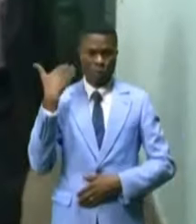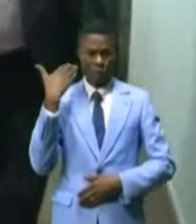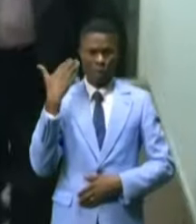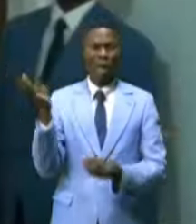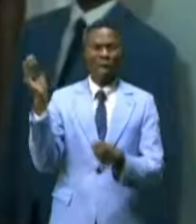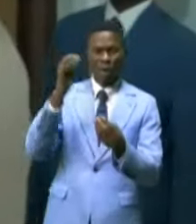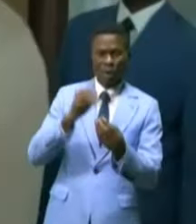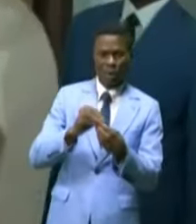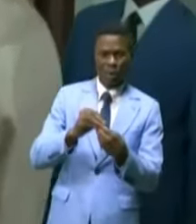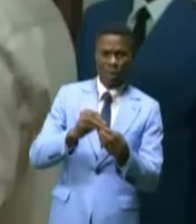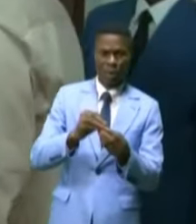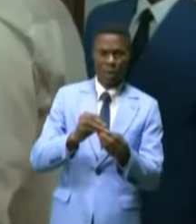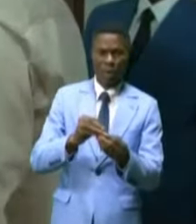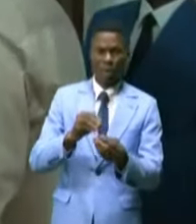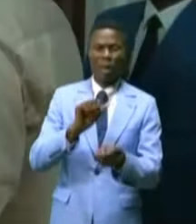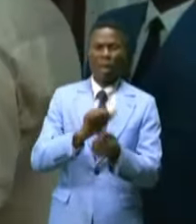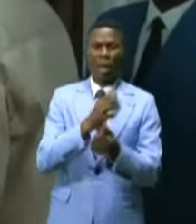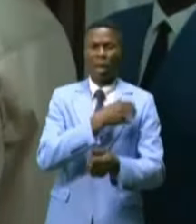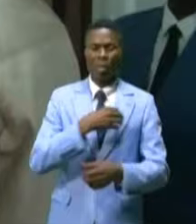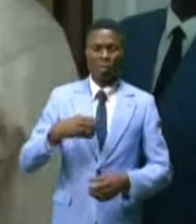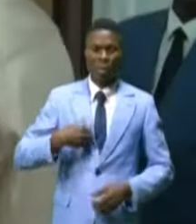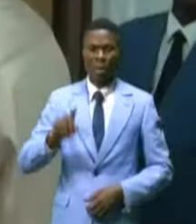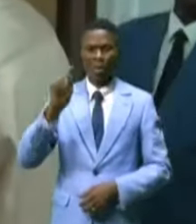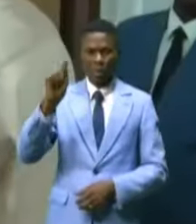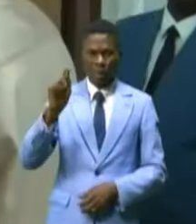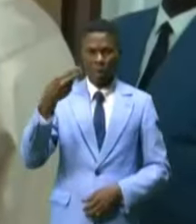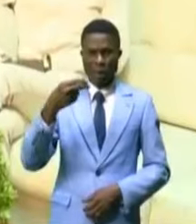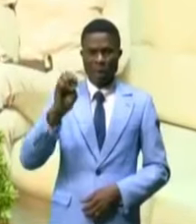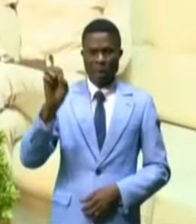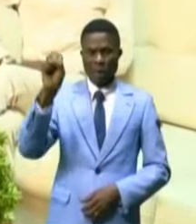ajouté le cas de Madame Thérèse Kalenga,